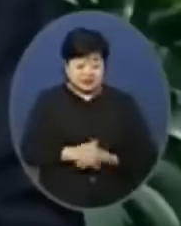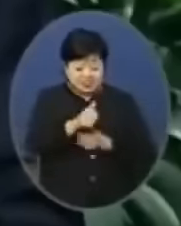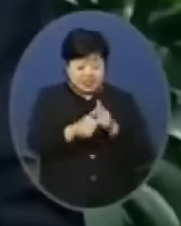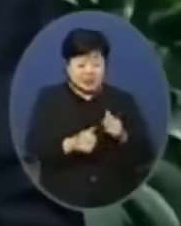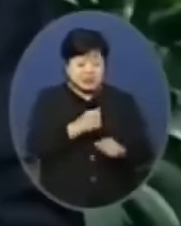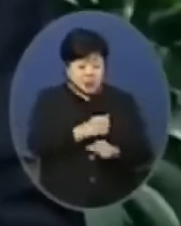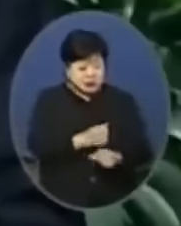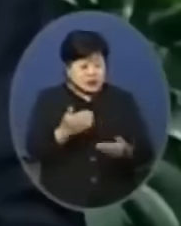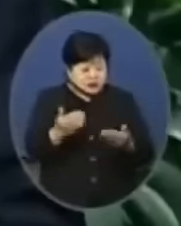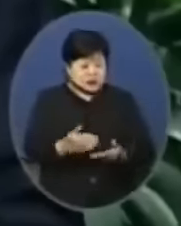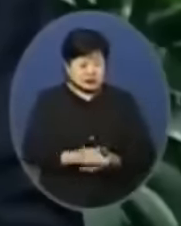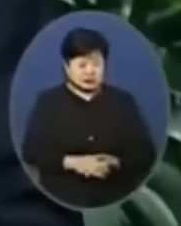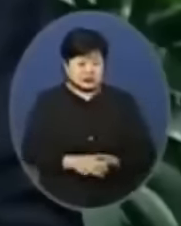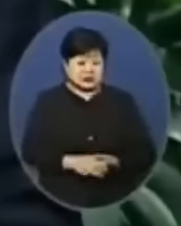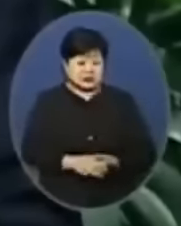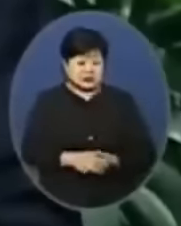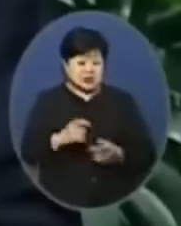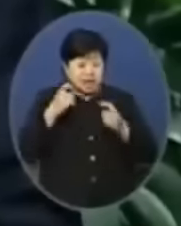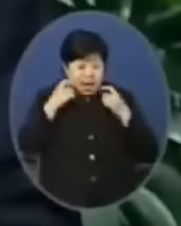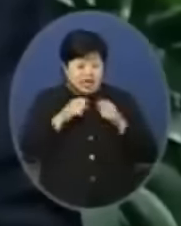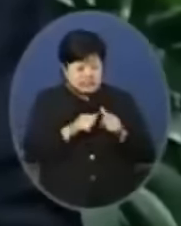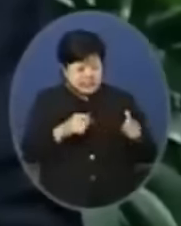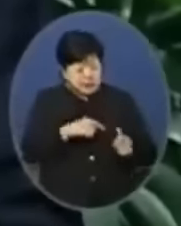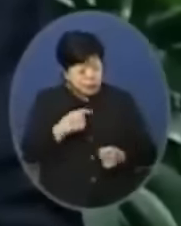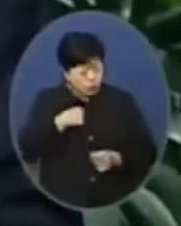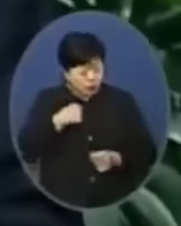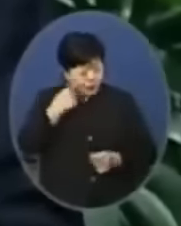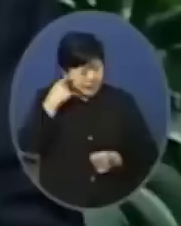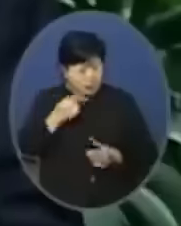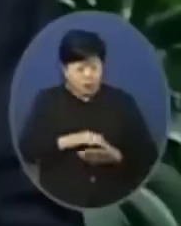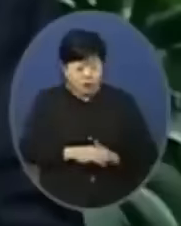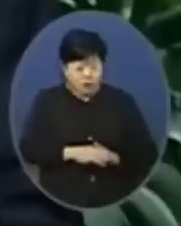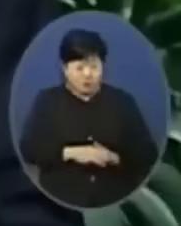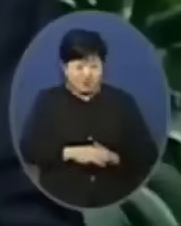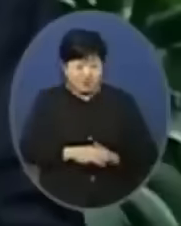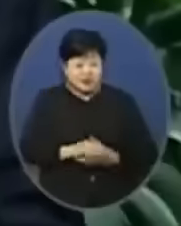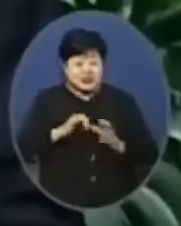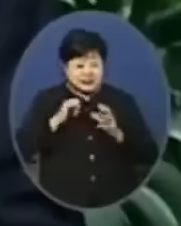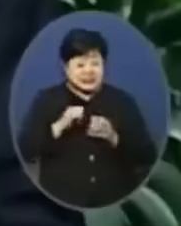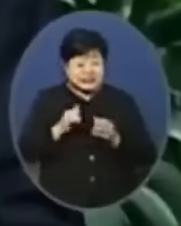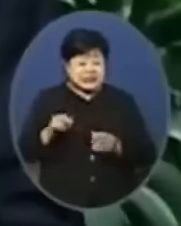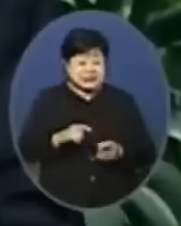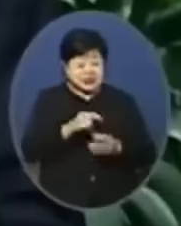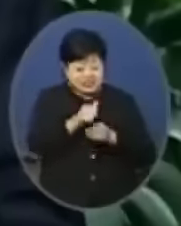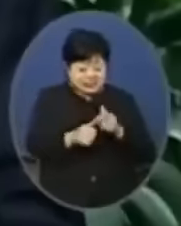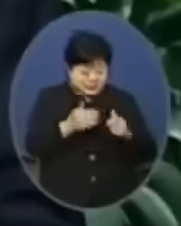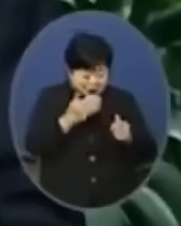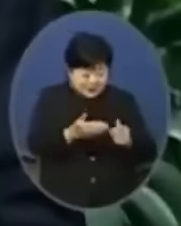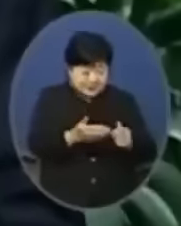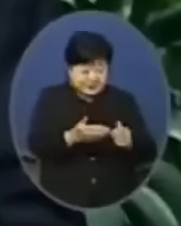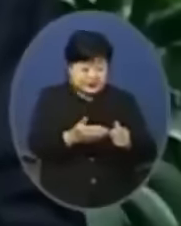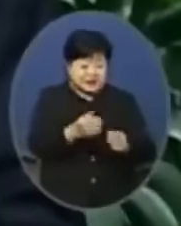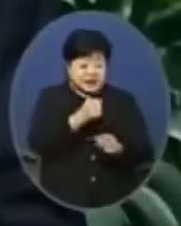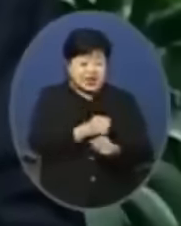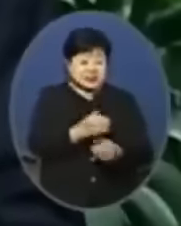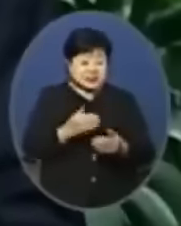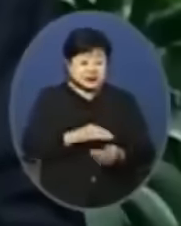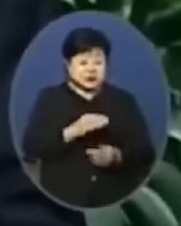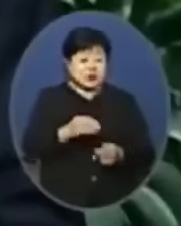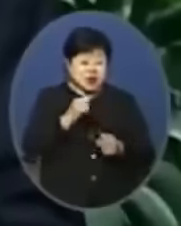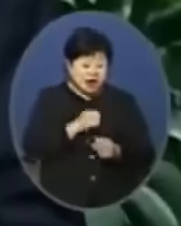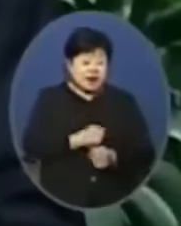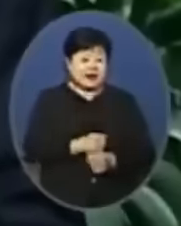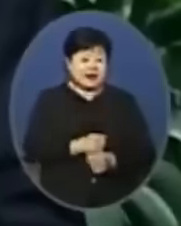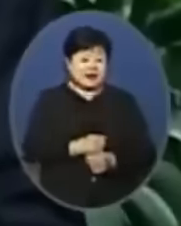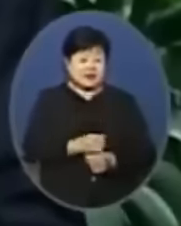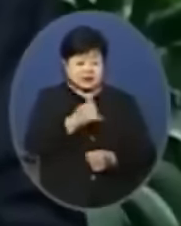하나님이 하실 일이지 왜 에스겔을 보고 하라고 합니까? 그러나 이 세상에 사는 동안에 하나님이 하실 일을 우리 보고 하라고 할